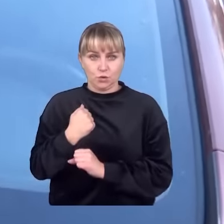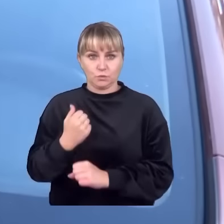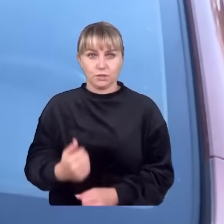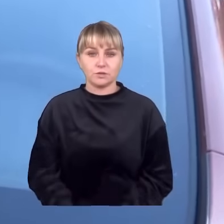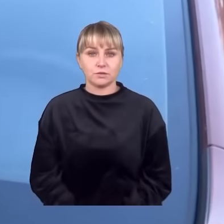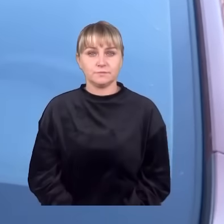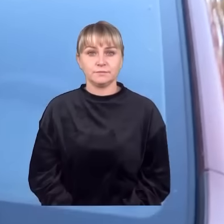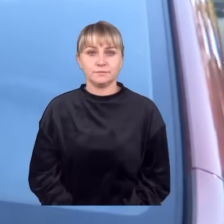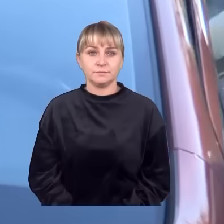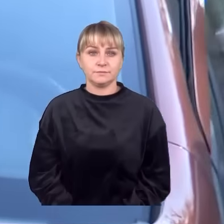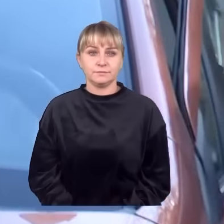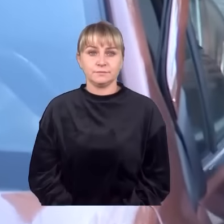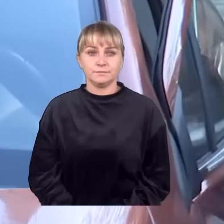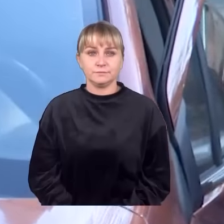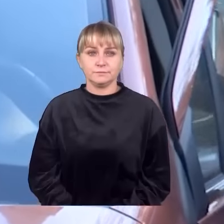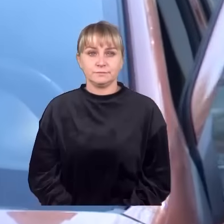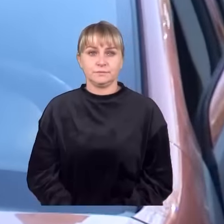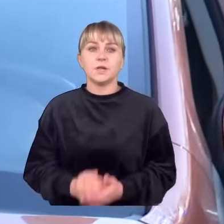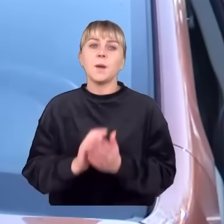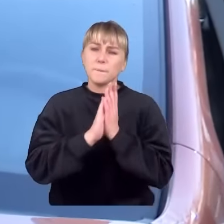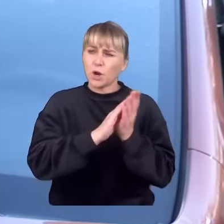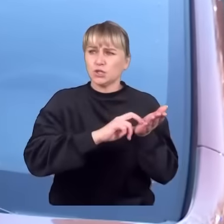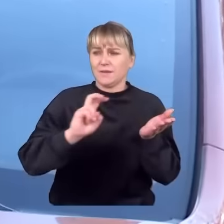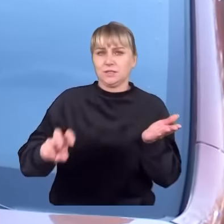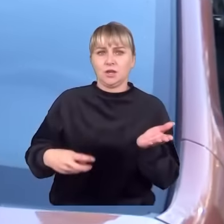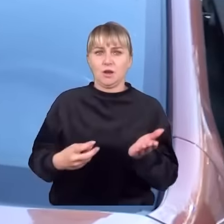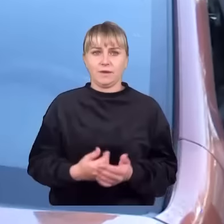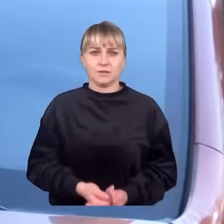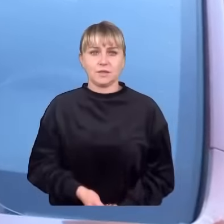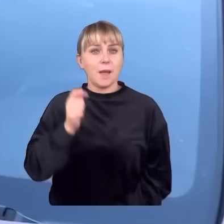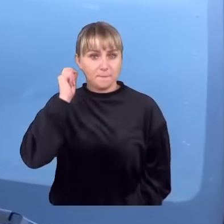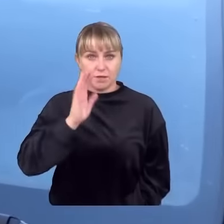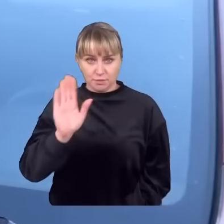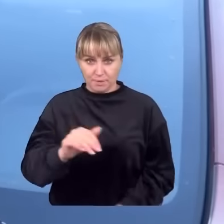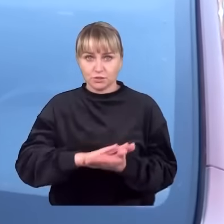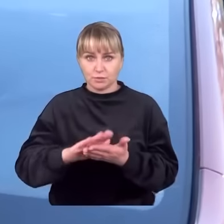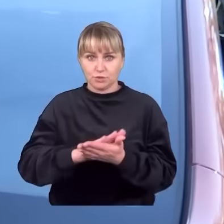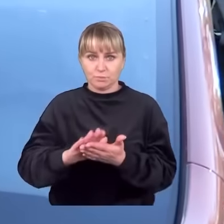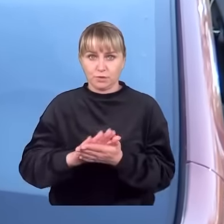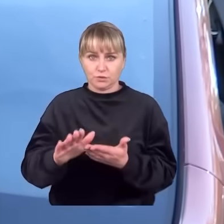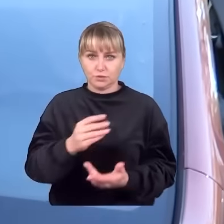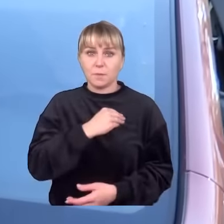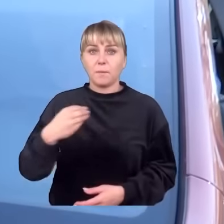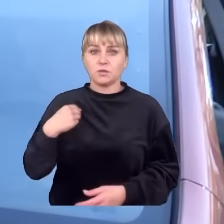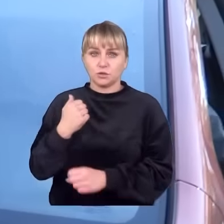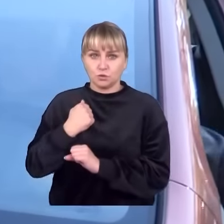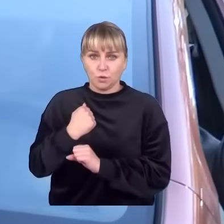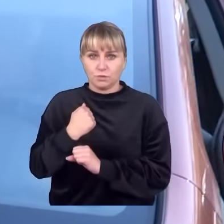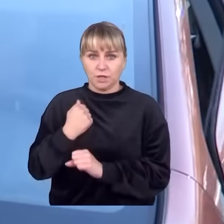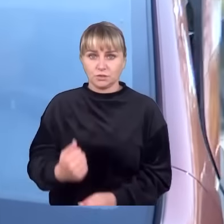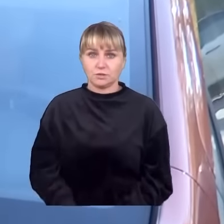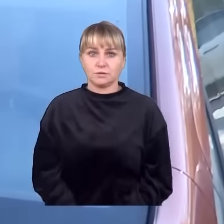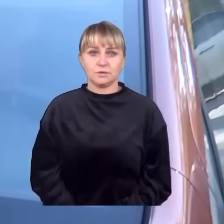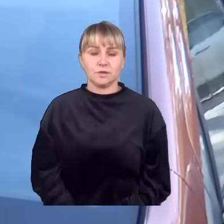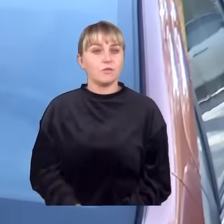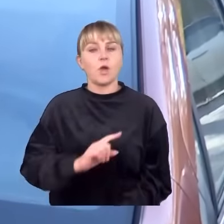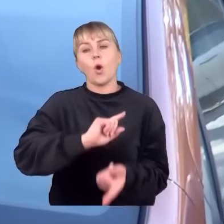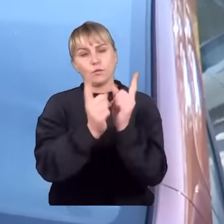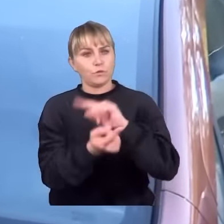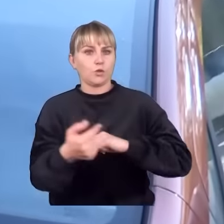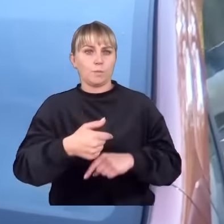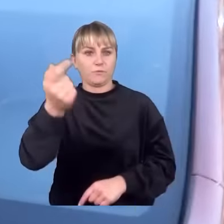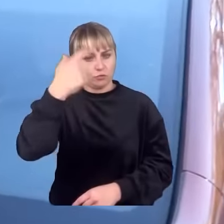Proszę się wycofać. Proszę się wycofać. Panie, przepraszam polskich żołnierzy? Mnie to ma polski żołnierz przeprosić.